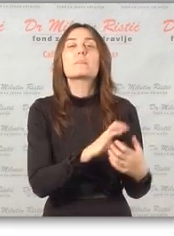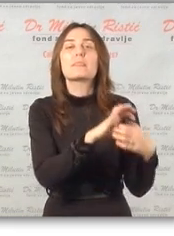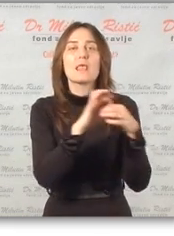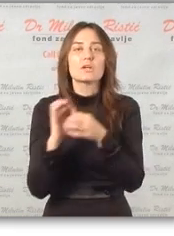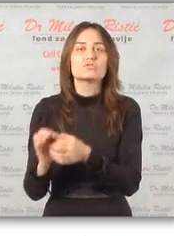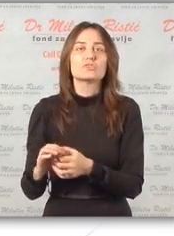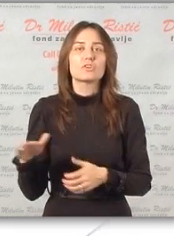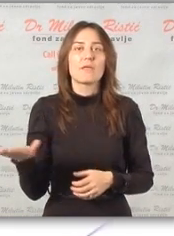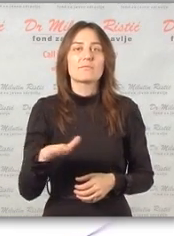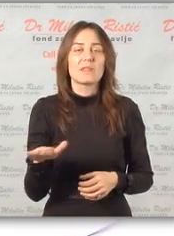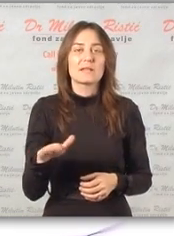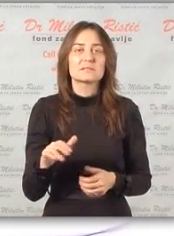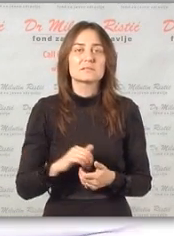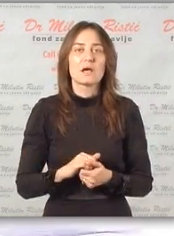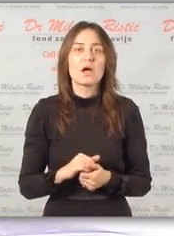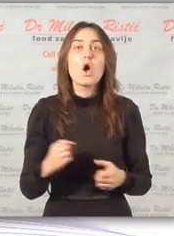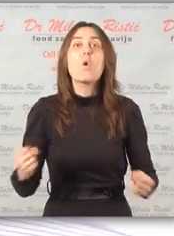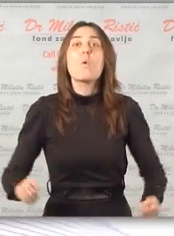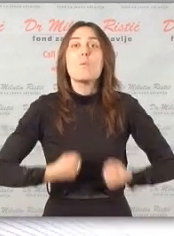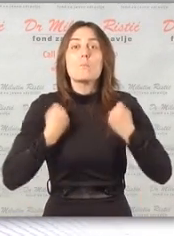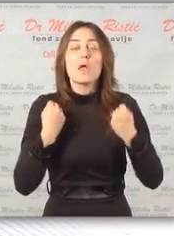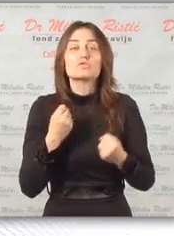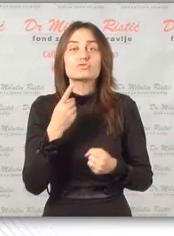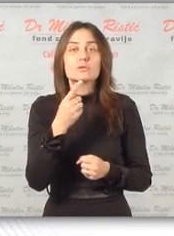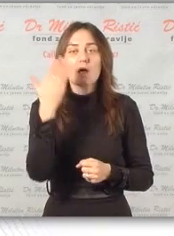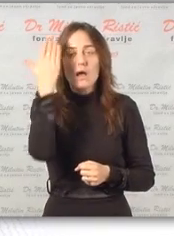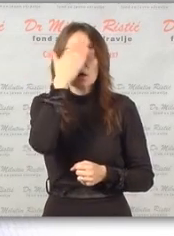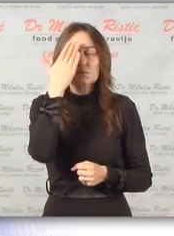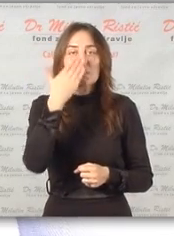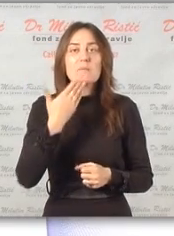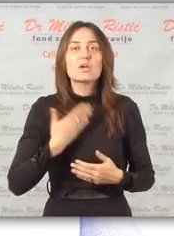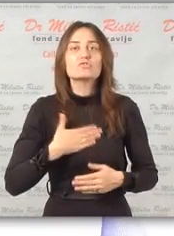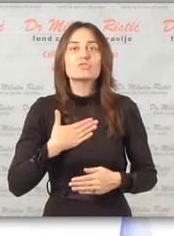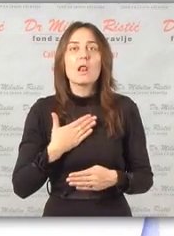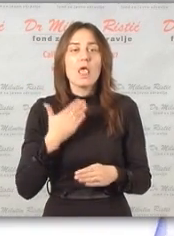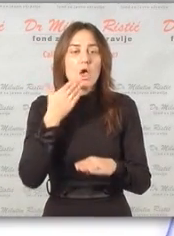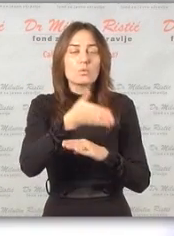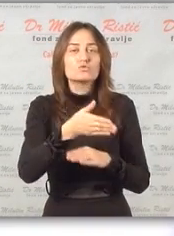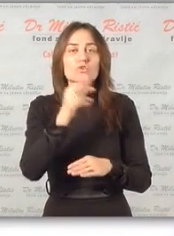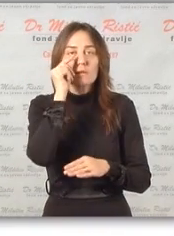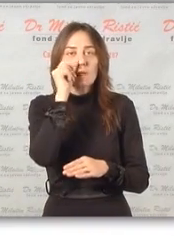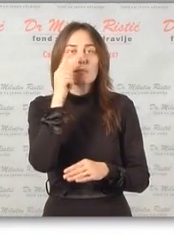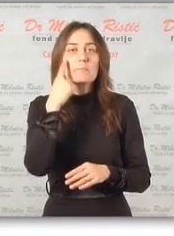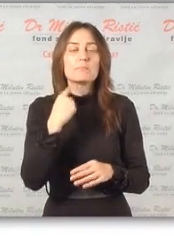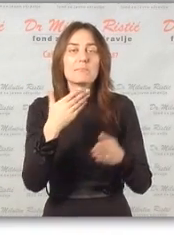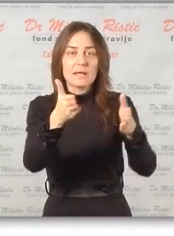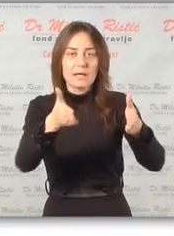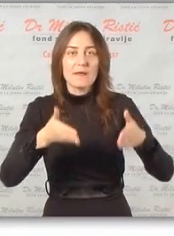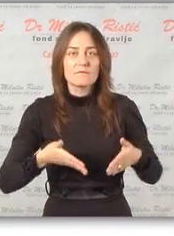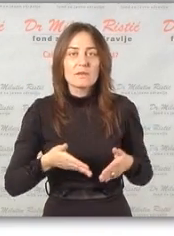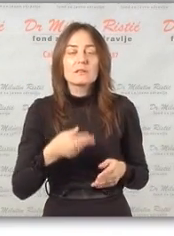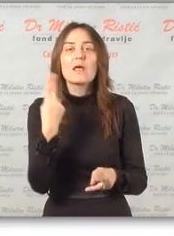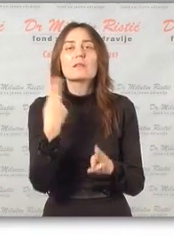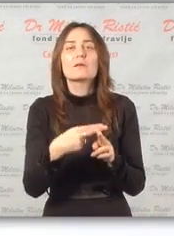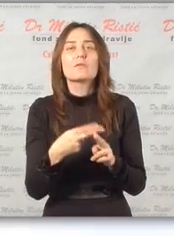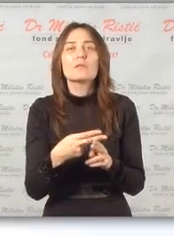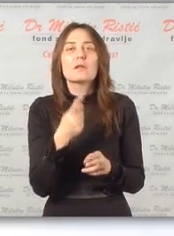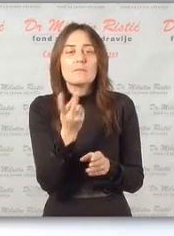tu. Najčešće deca uplašena u toku sna žele da uđu u roditeljski